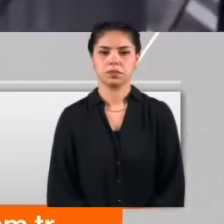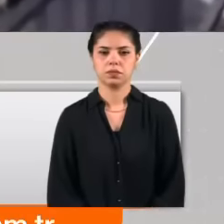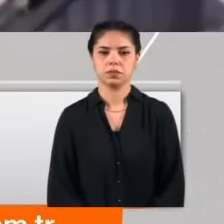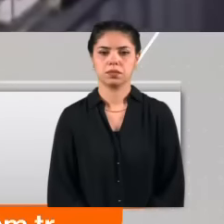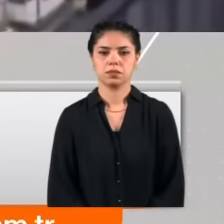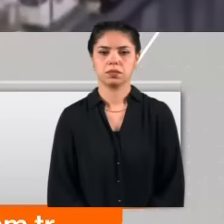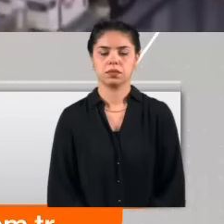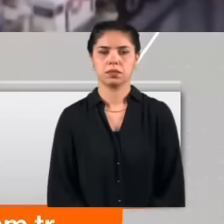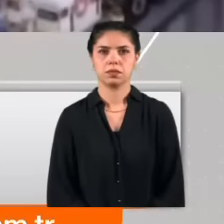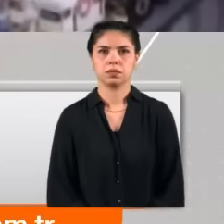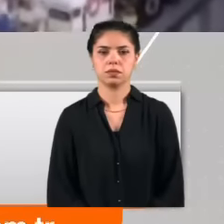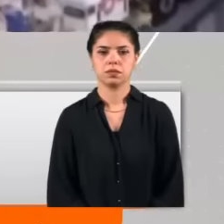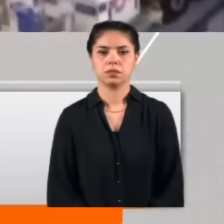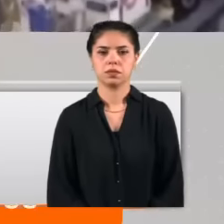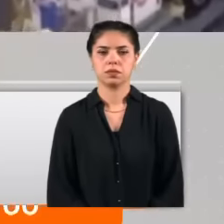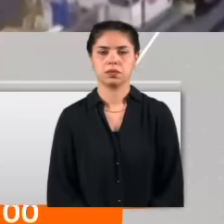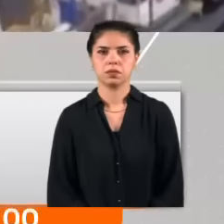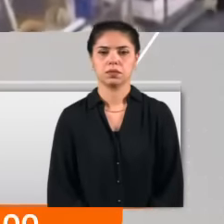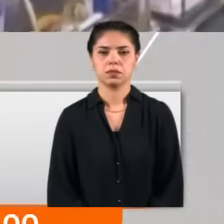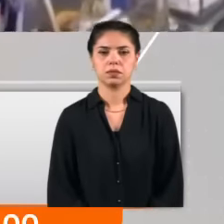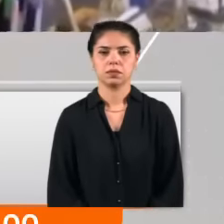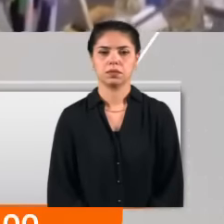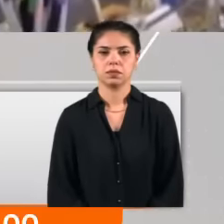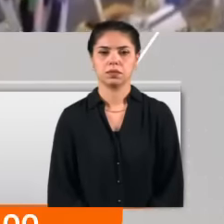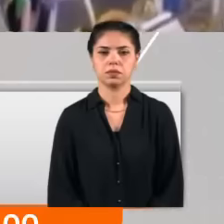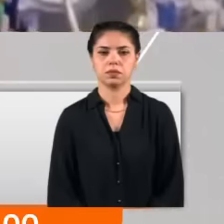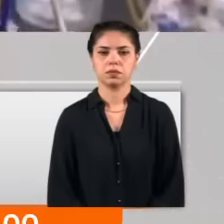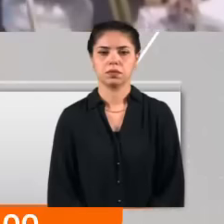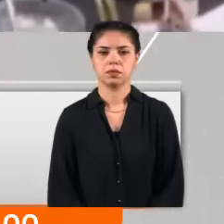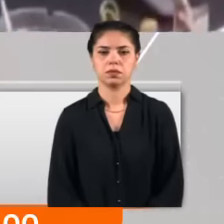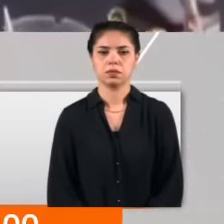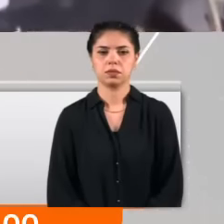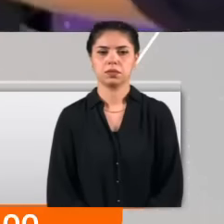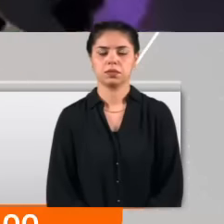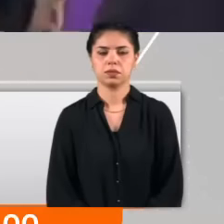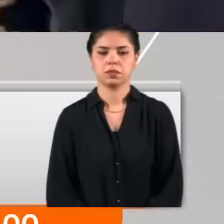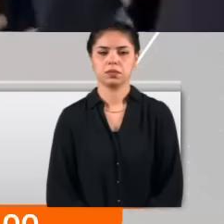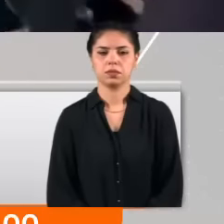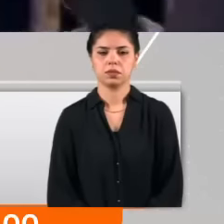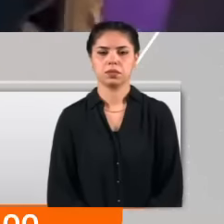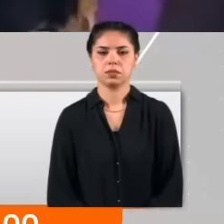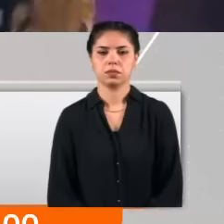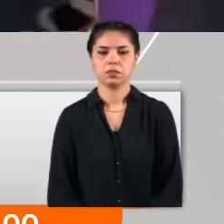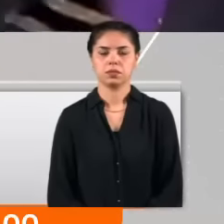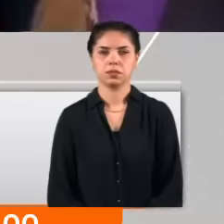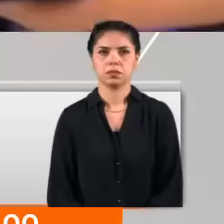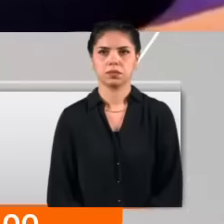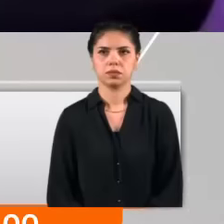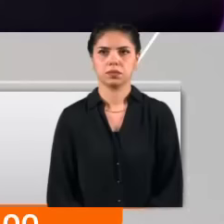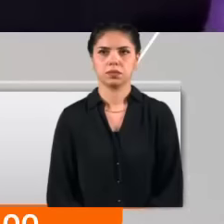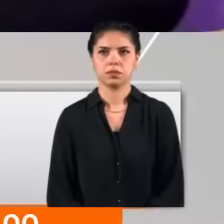istemişti. Fakat Sulh Ceza Hakimliği raporlar gelmediği için Dilan Polat'ın tutuklu yargılanmasına karar vermişti. İşte